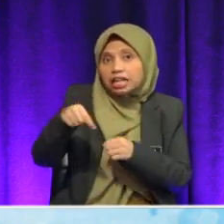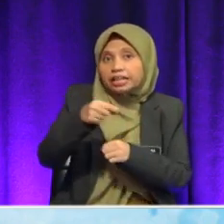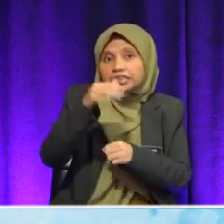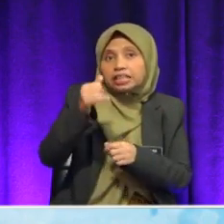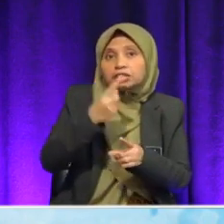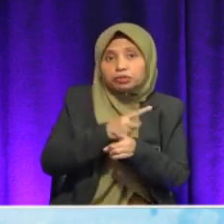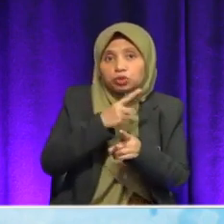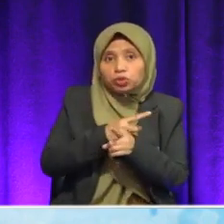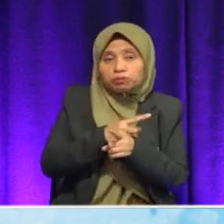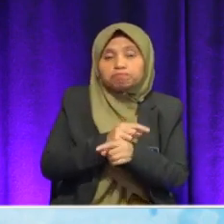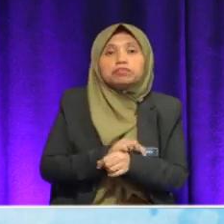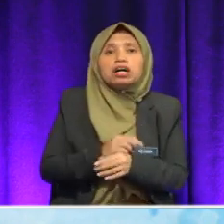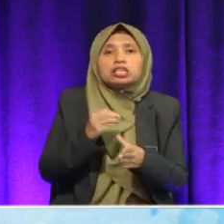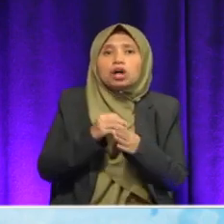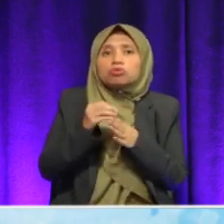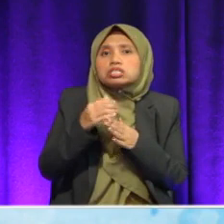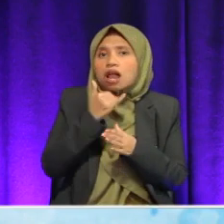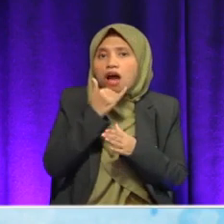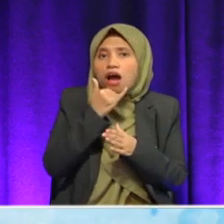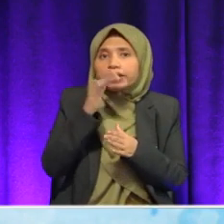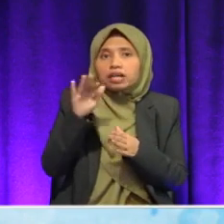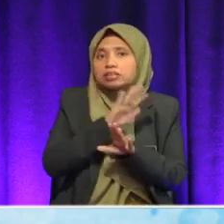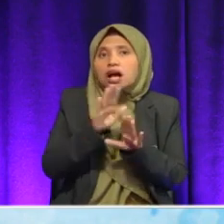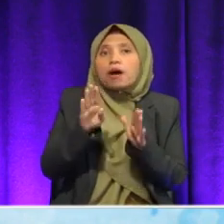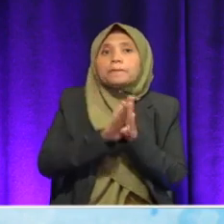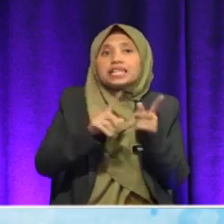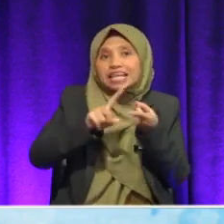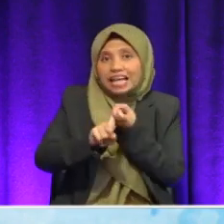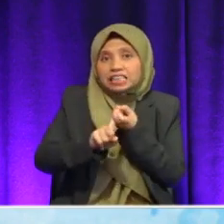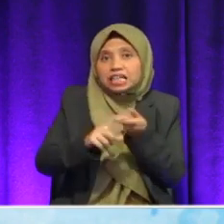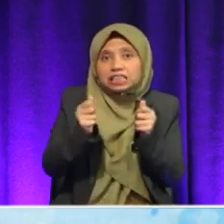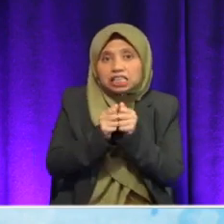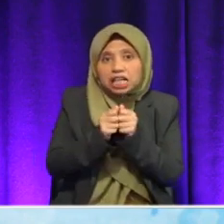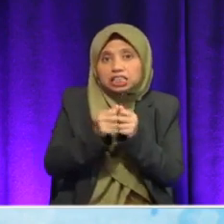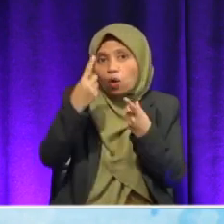tidak berkenaan oke tidak yang tidak berkaitan pada